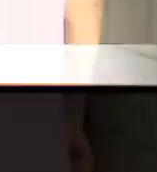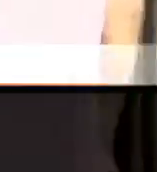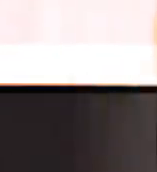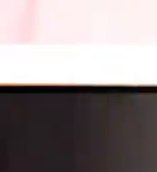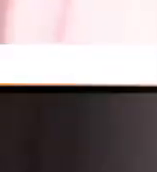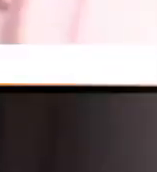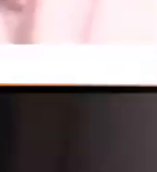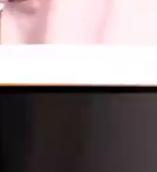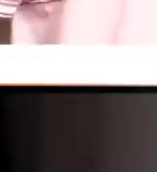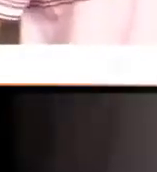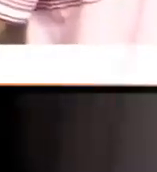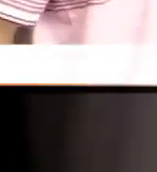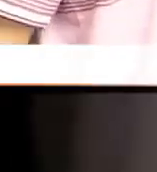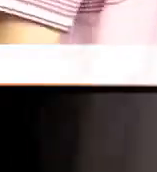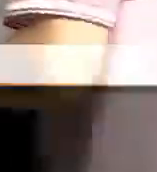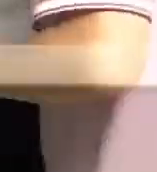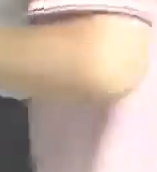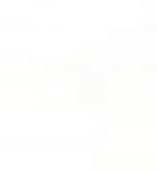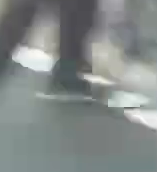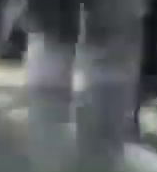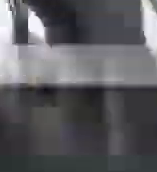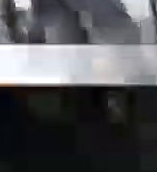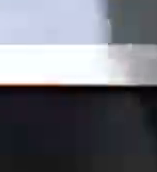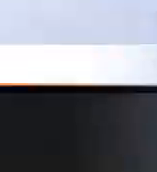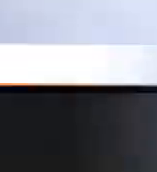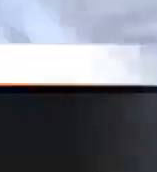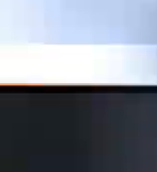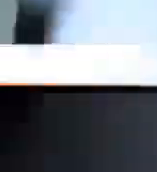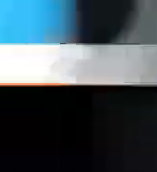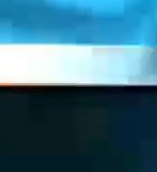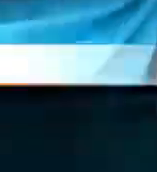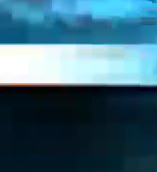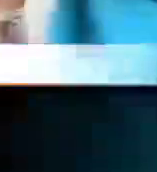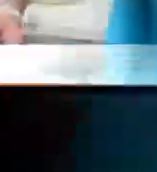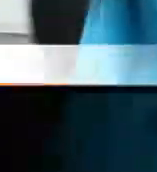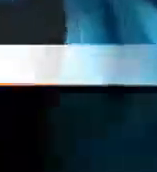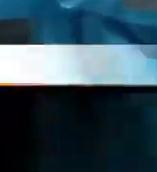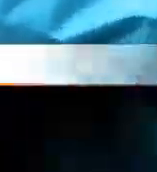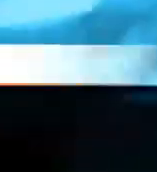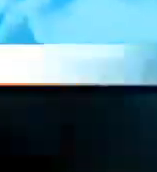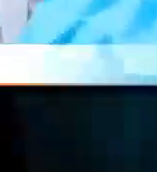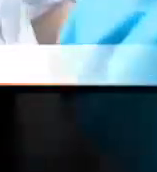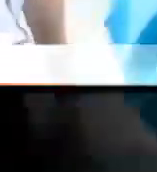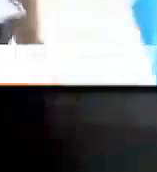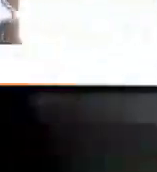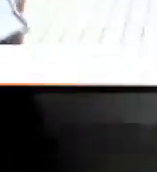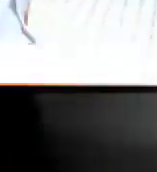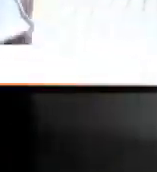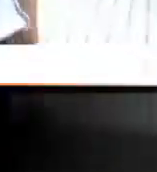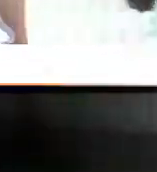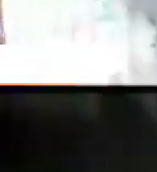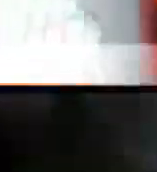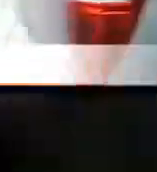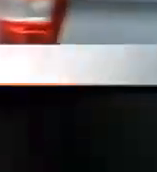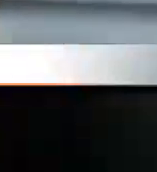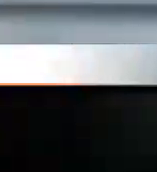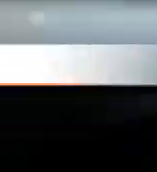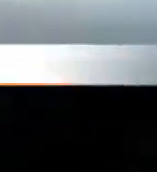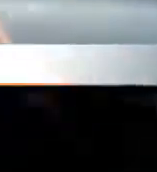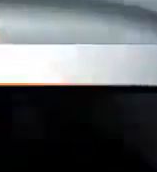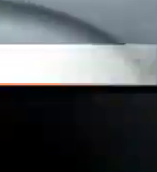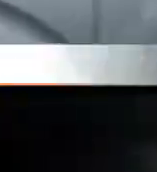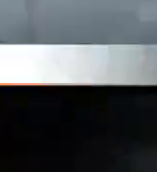없어요 아 전에 잘 가지 뭐 뭐냐 랑 u10 방향이 말야 너 저희 타 여러 갔더랬죠